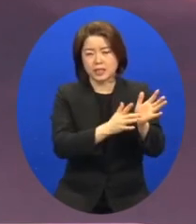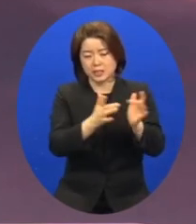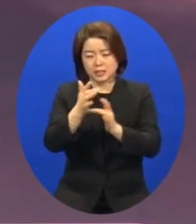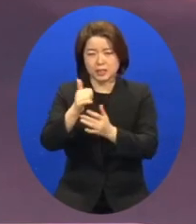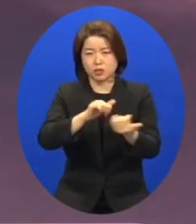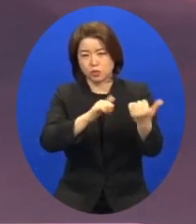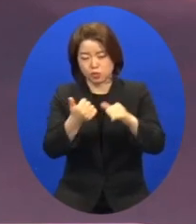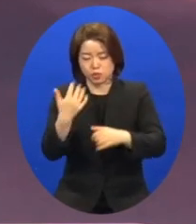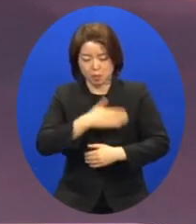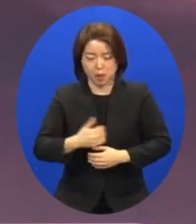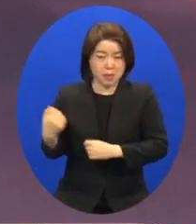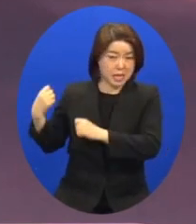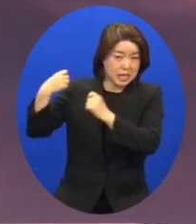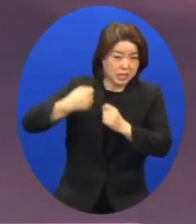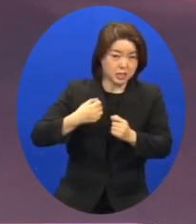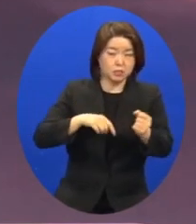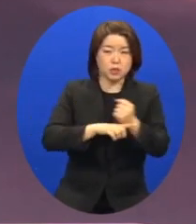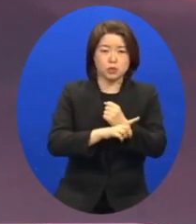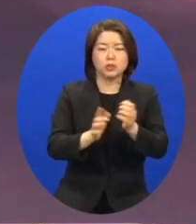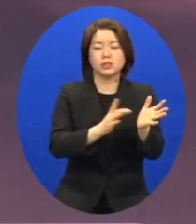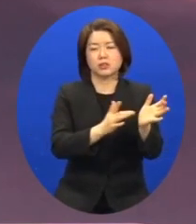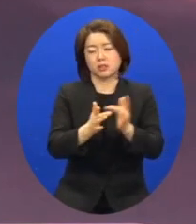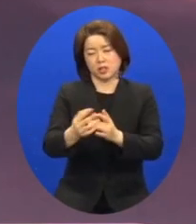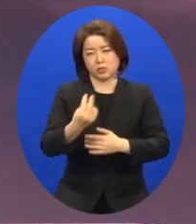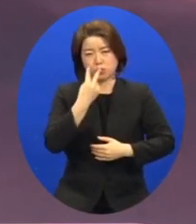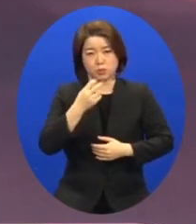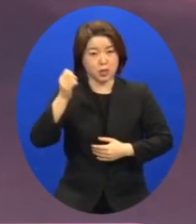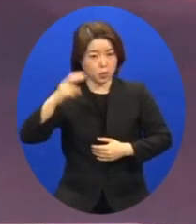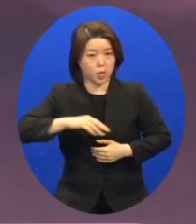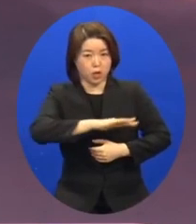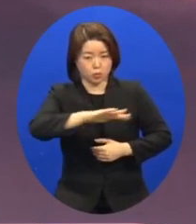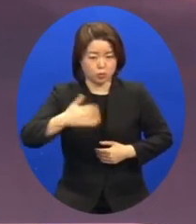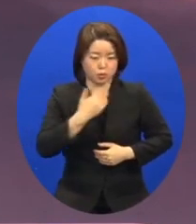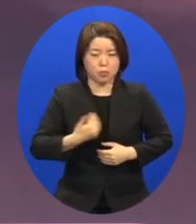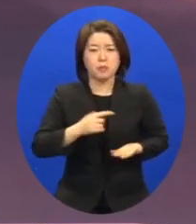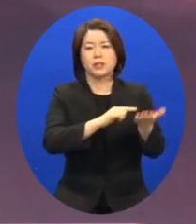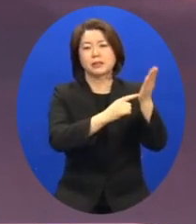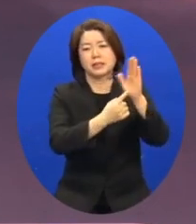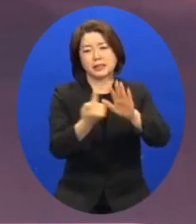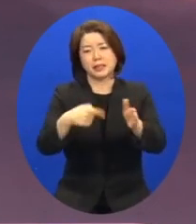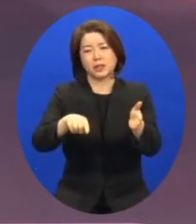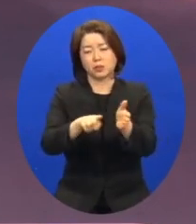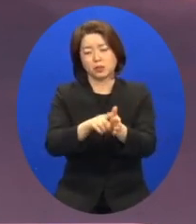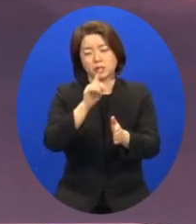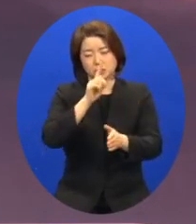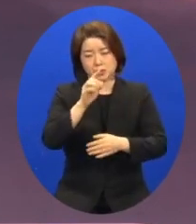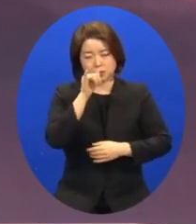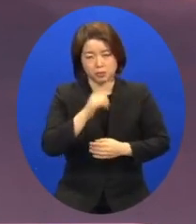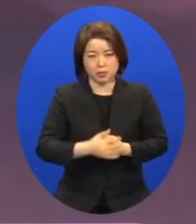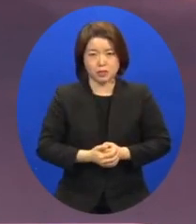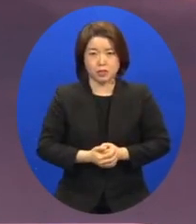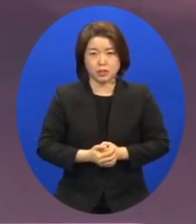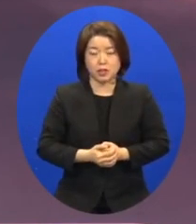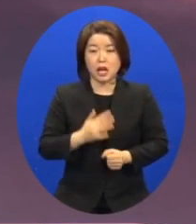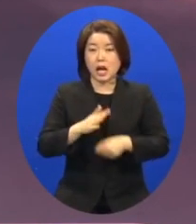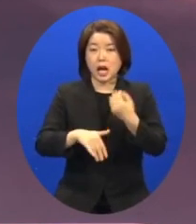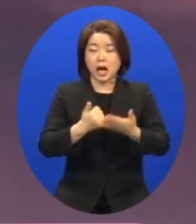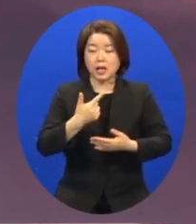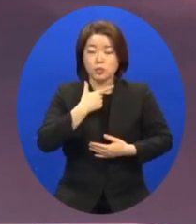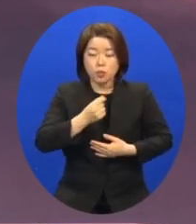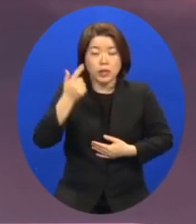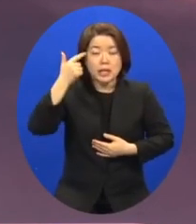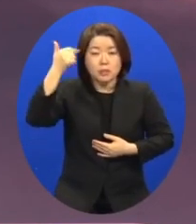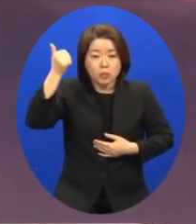짊어진 짐은 예수의 생명이 또한 우리 몸에 나타나게 하려 함이라 하나님이 원하시는 목사는